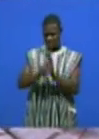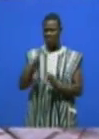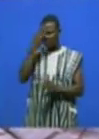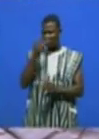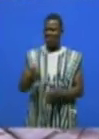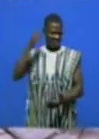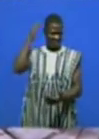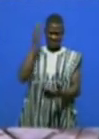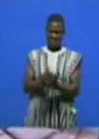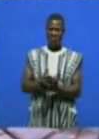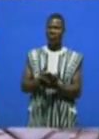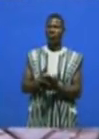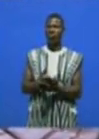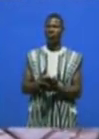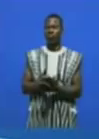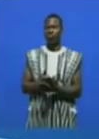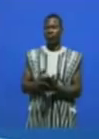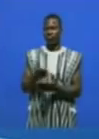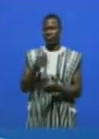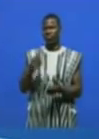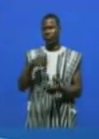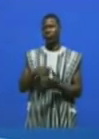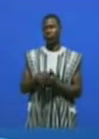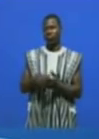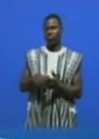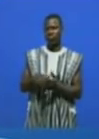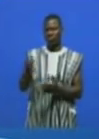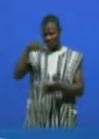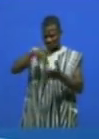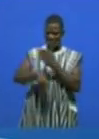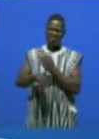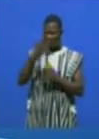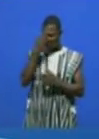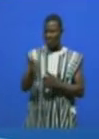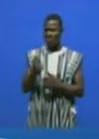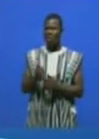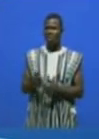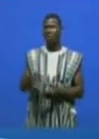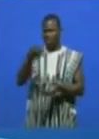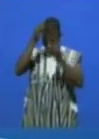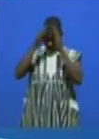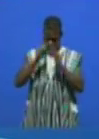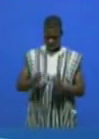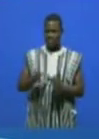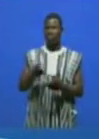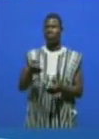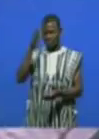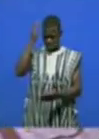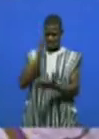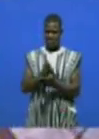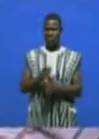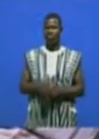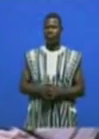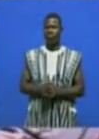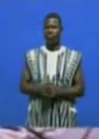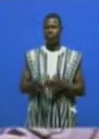pas où la ville david dein vie donnée par antalis le font pourquoi le tribunal a décidé de suspendre la séance merci bien beau de faire bazié